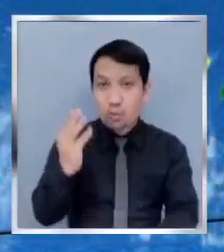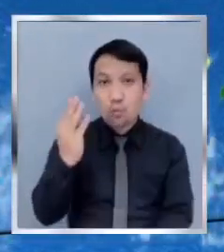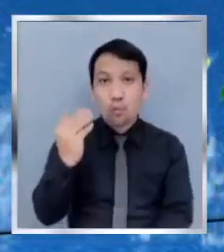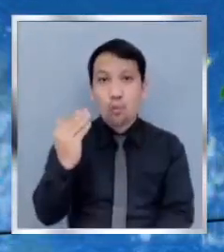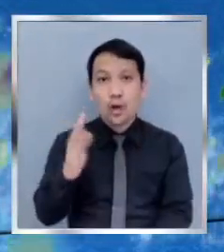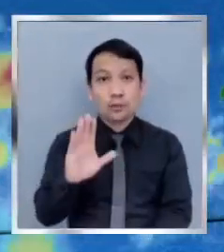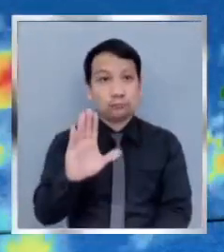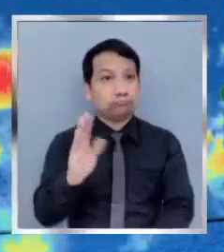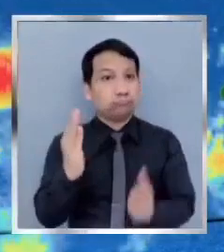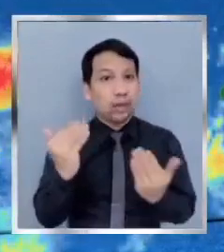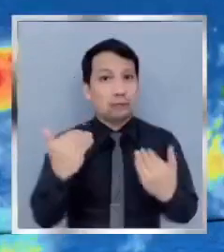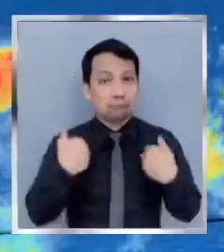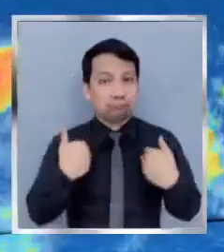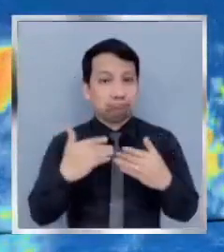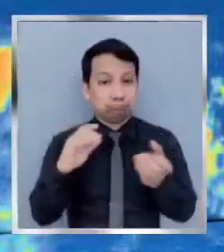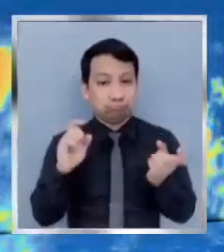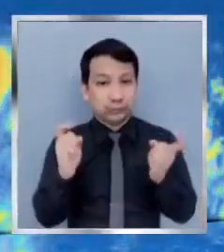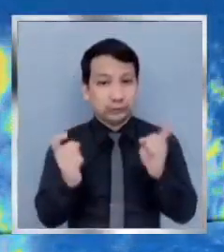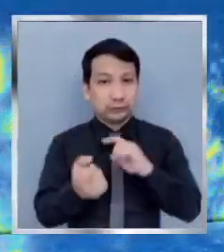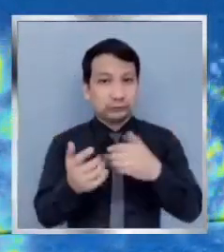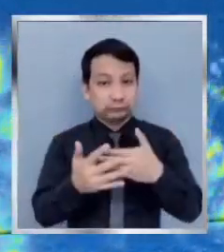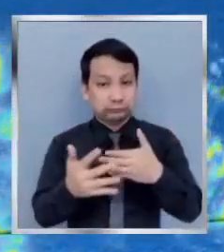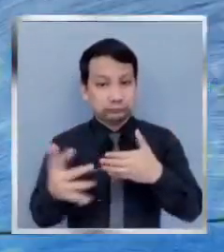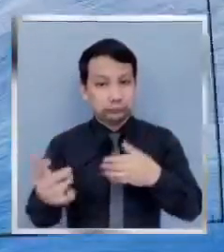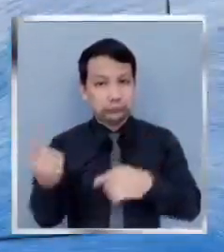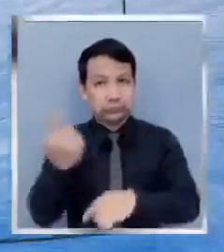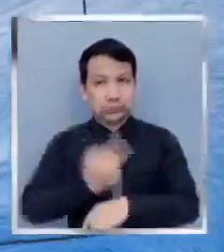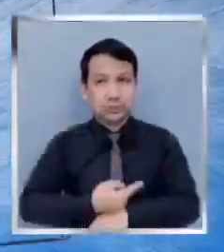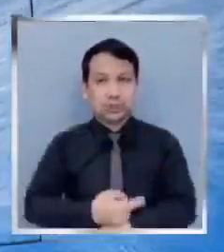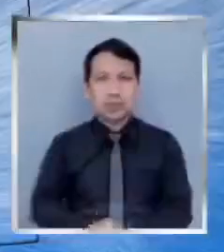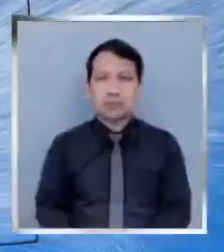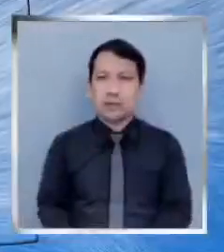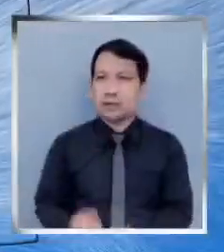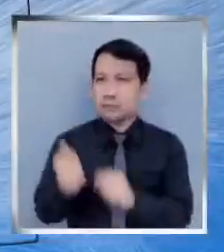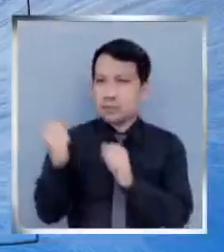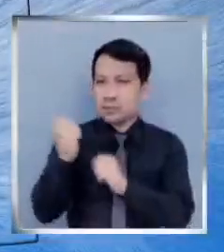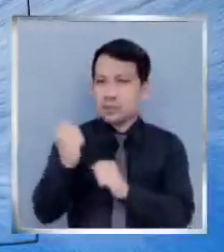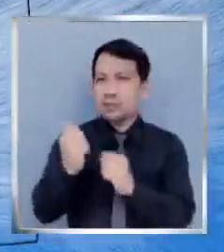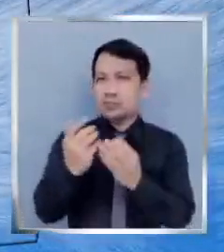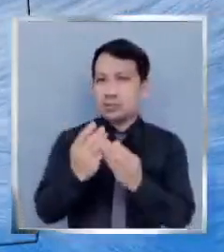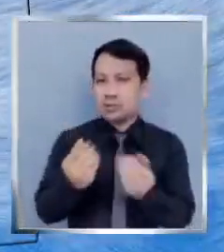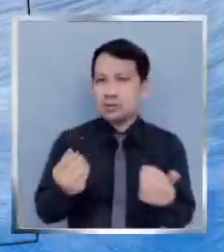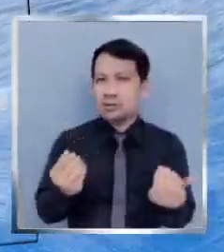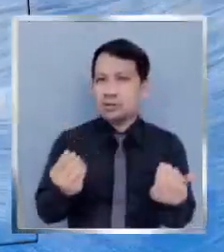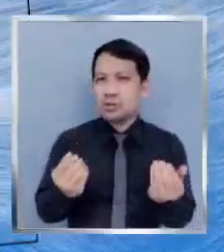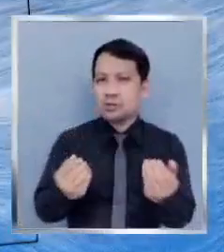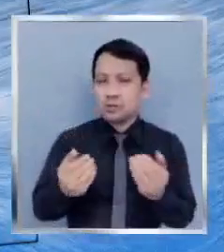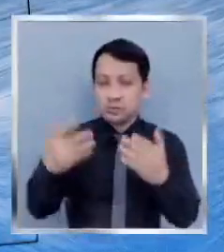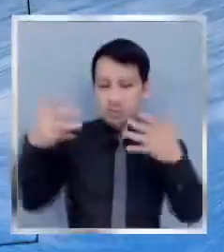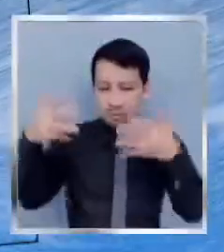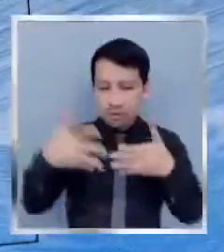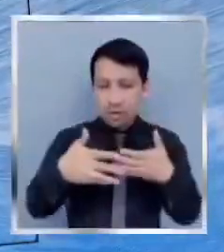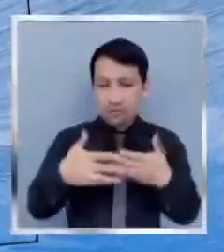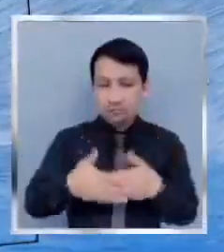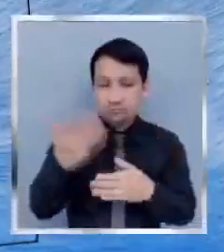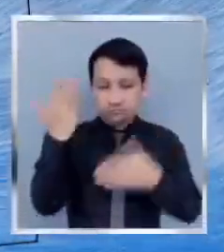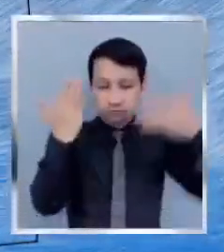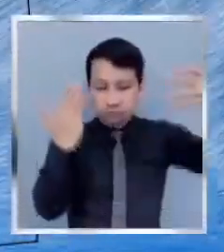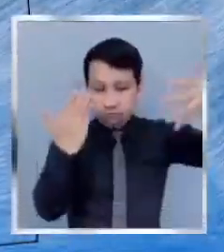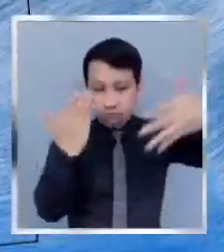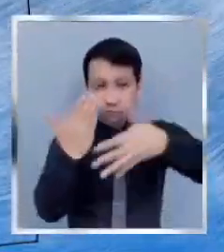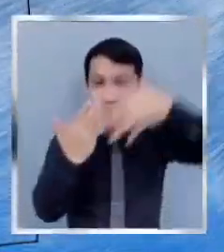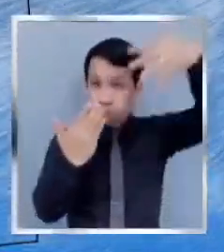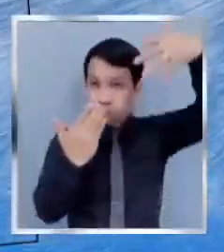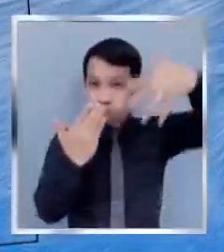ng pagbabago sa mga susunod na araw. Inaasahan ding unti-unting iihip ulit ang Northeast Monsoon